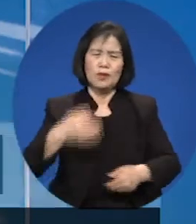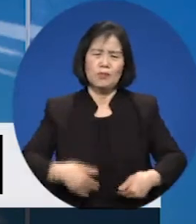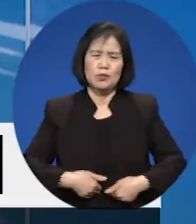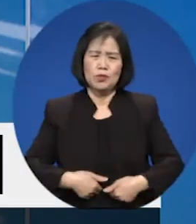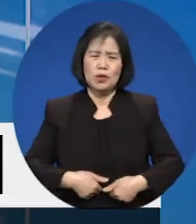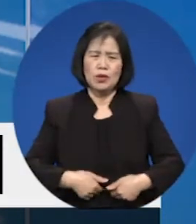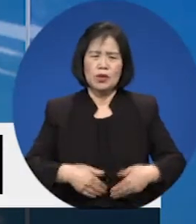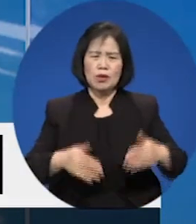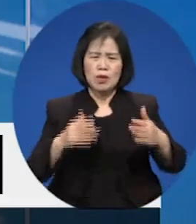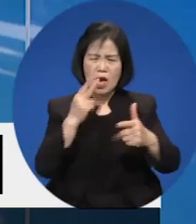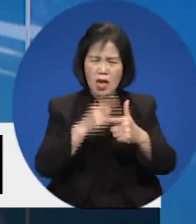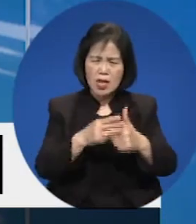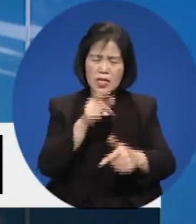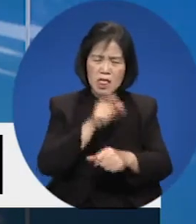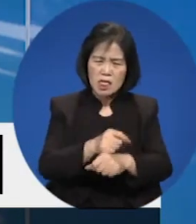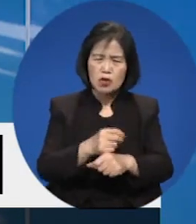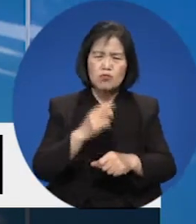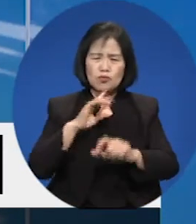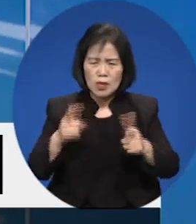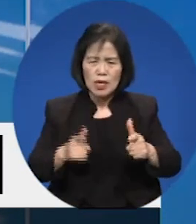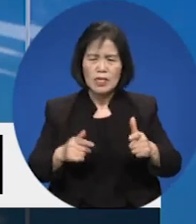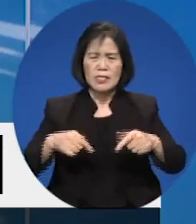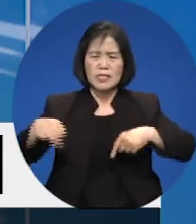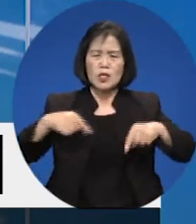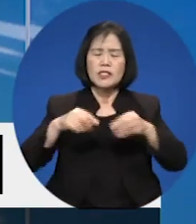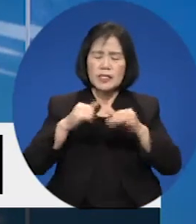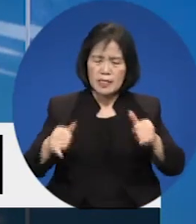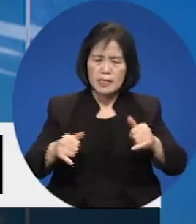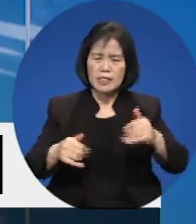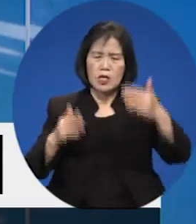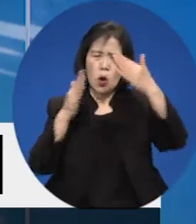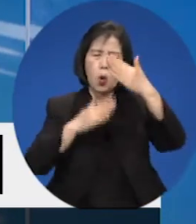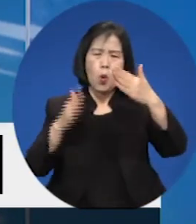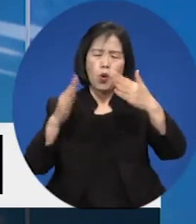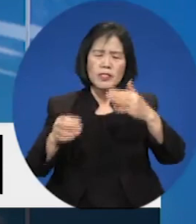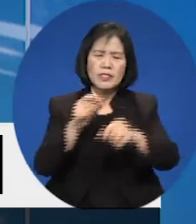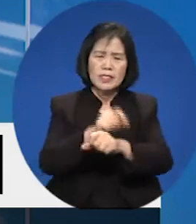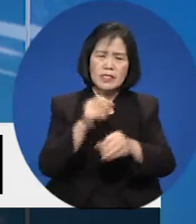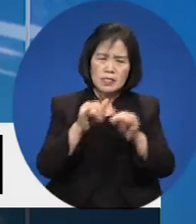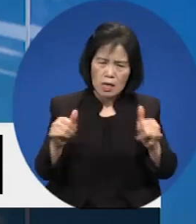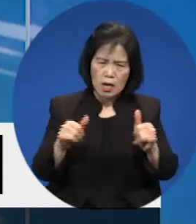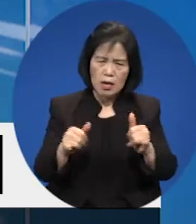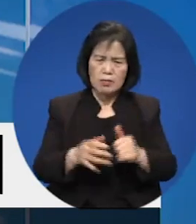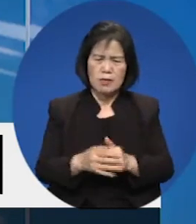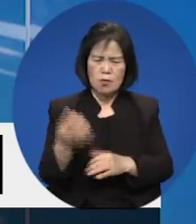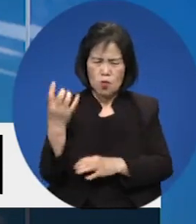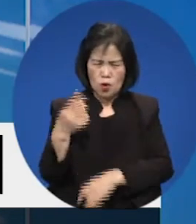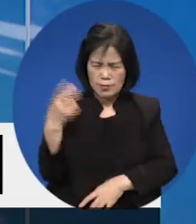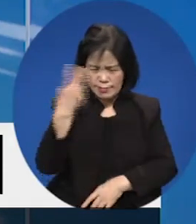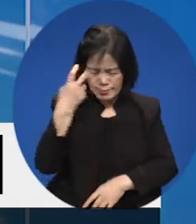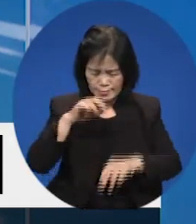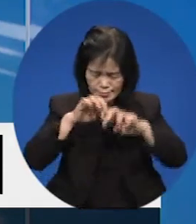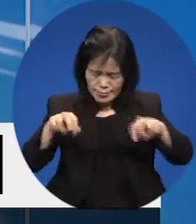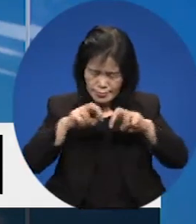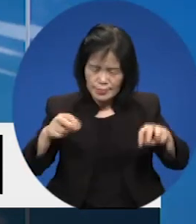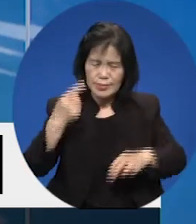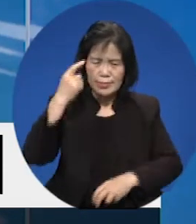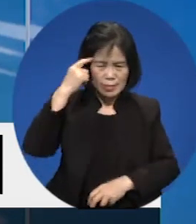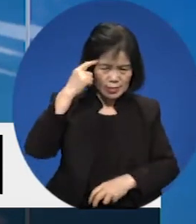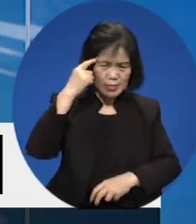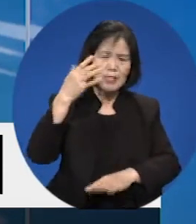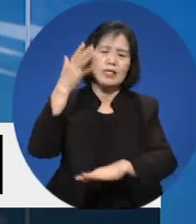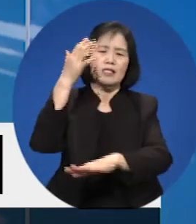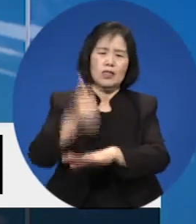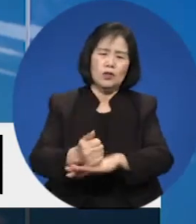고위공직자 든지 그 정치인들이 포함이 될 것 같고요 즉 초 라고 얘기할 수가 없지만 발본색원 의 직 그 다음에 그 결과를